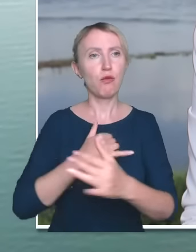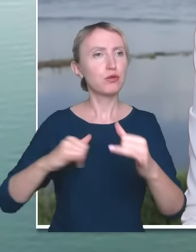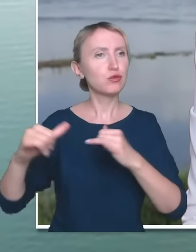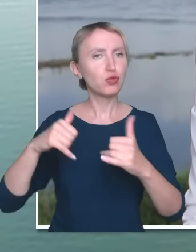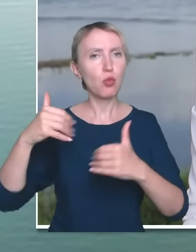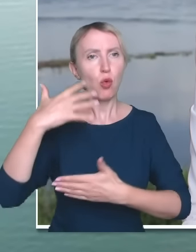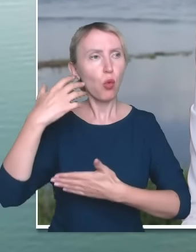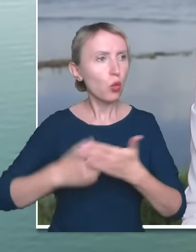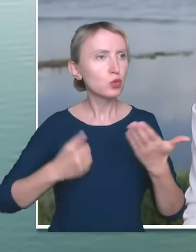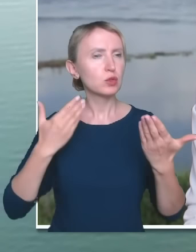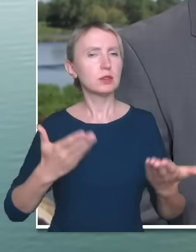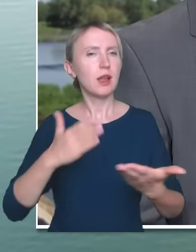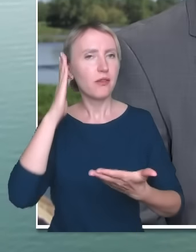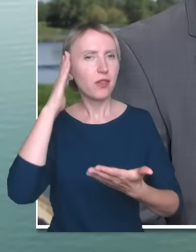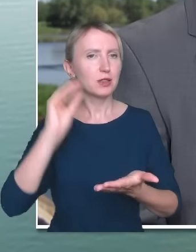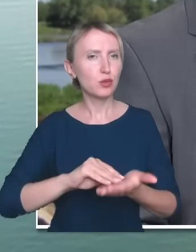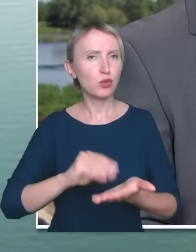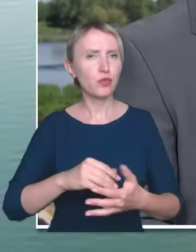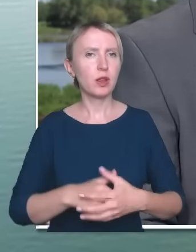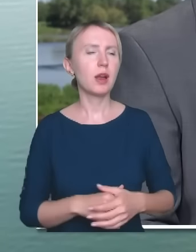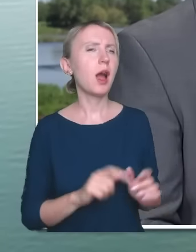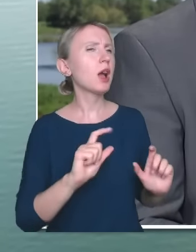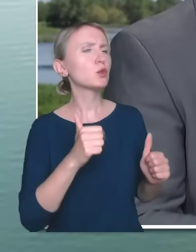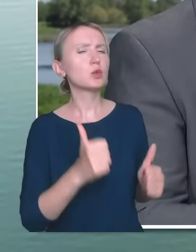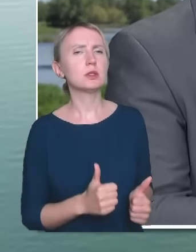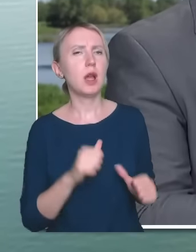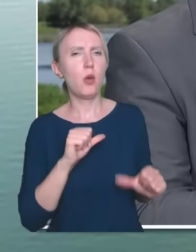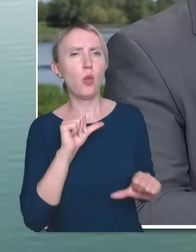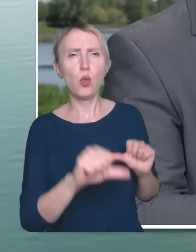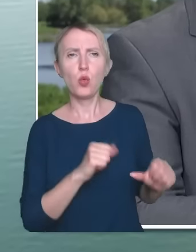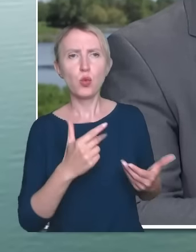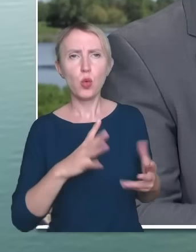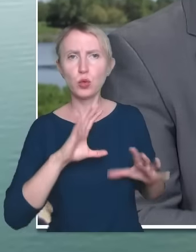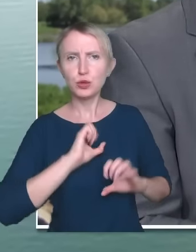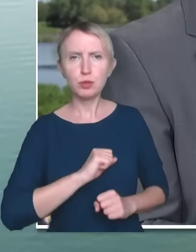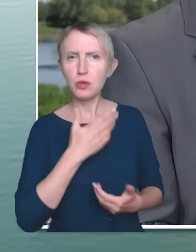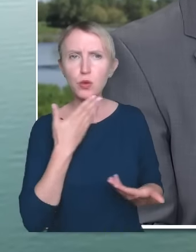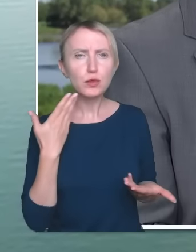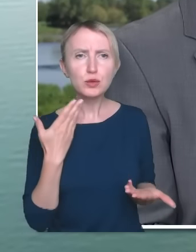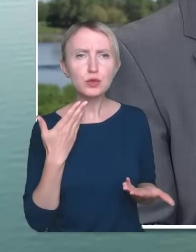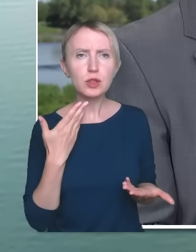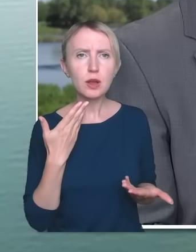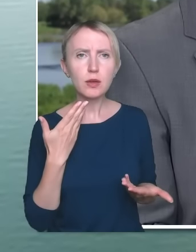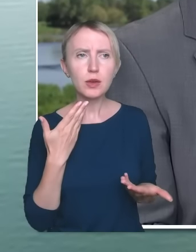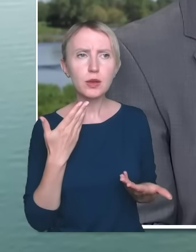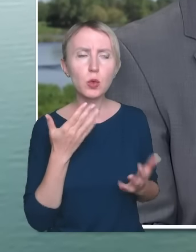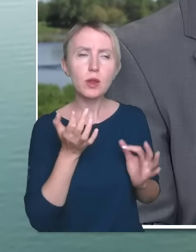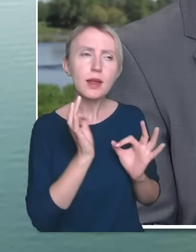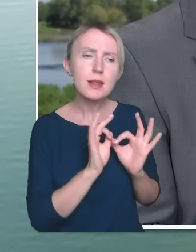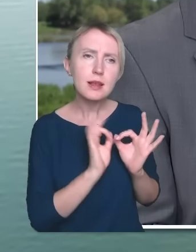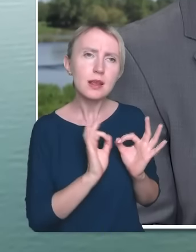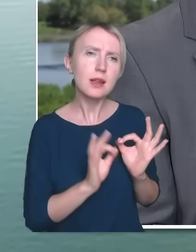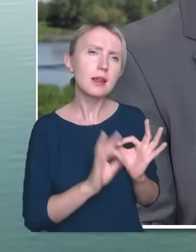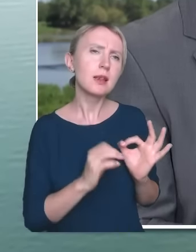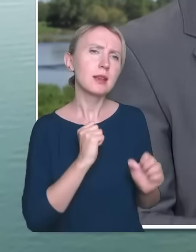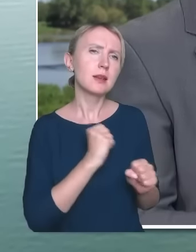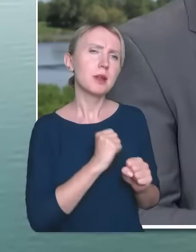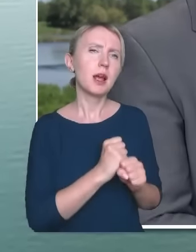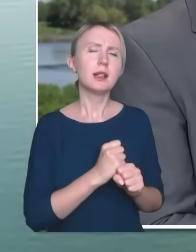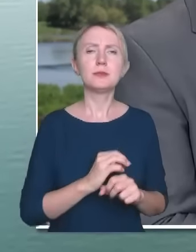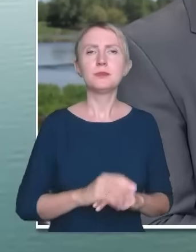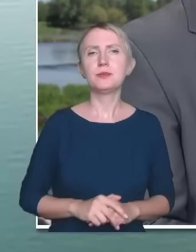wiedzą, ze swoim doświadczeniem. To co się stało w tym roku? Zabrakło cierpliwości do takiej koronkowej roboty?